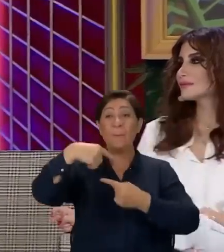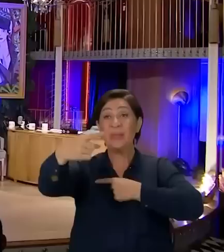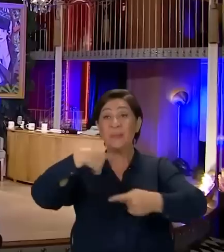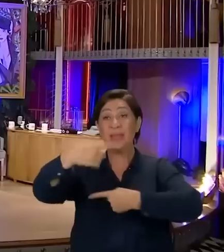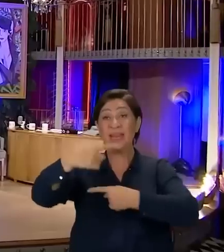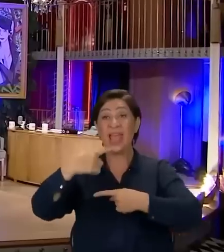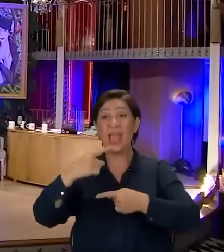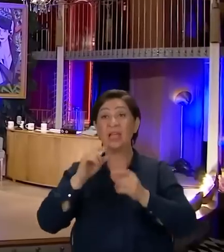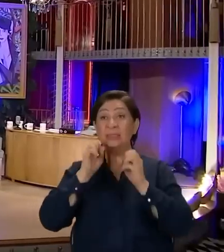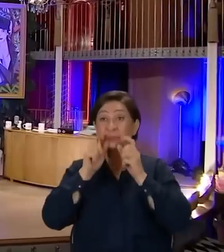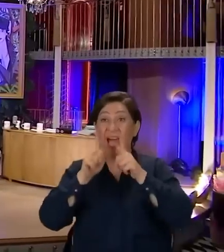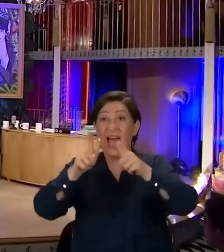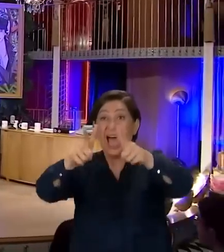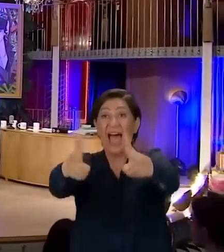birbirlerine